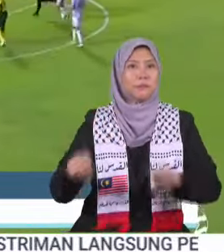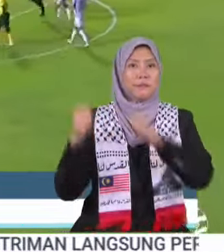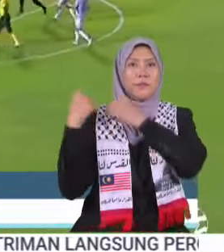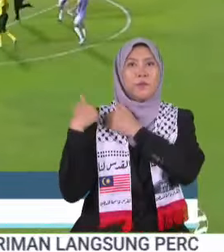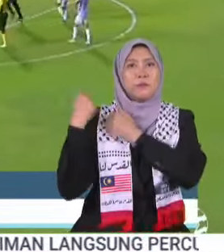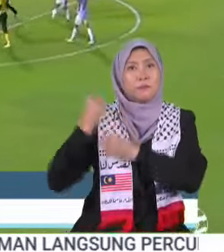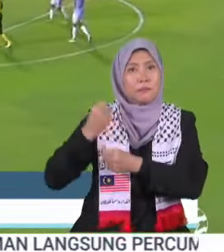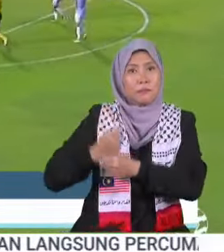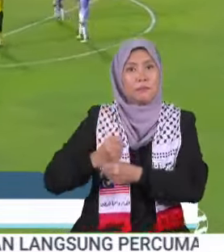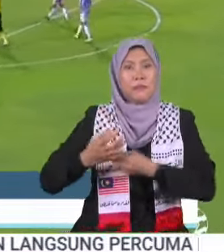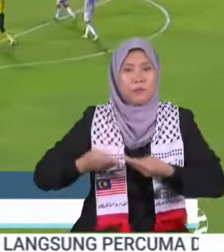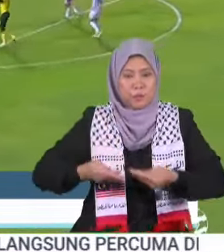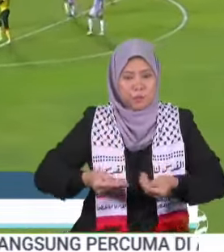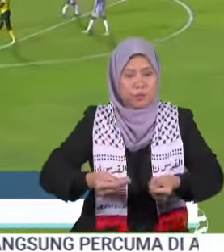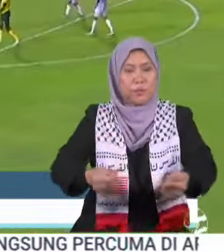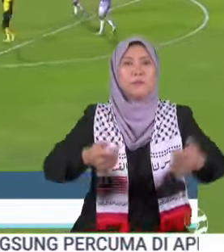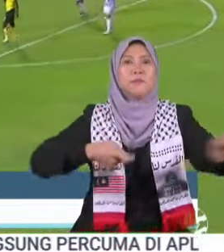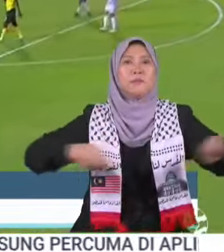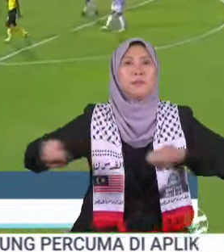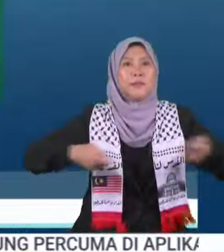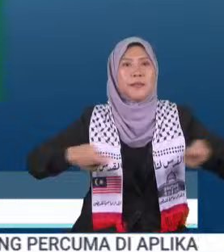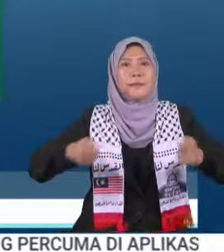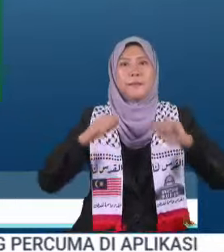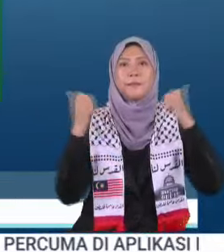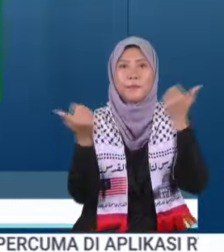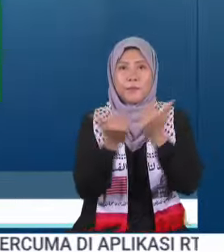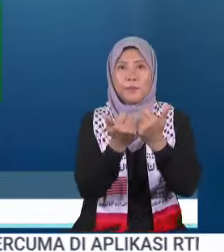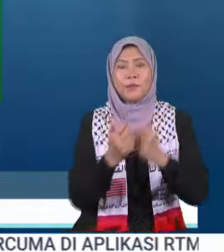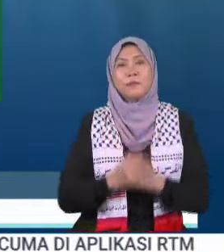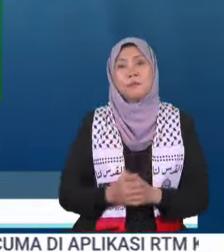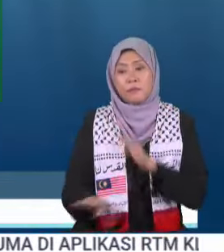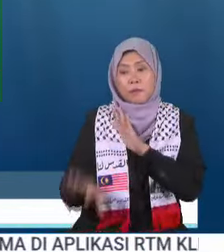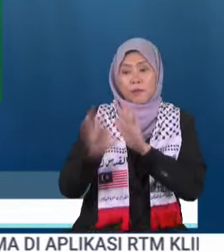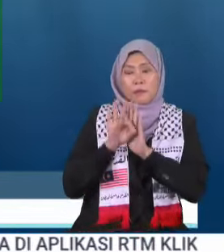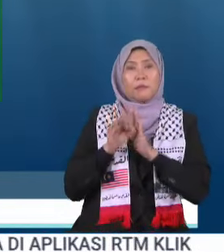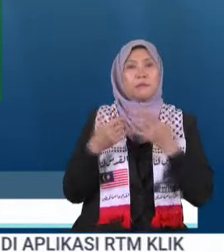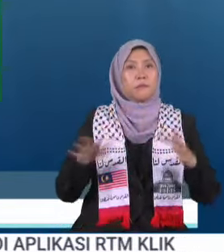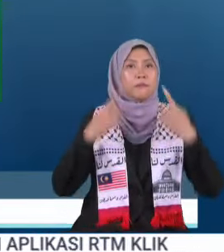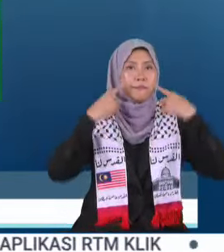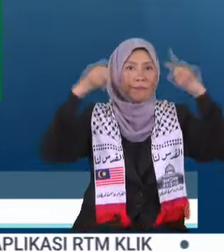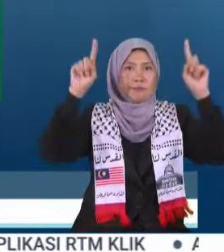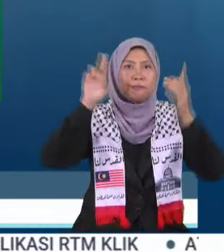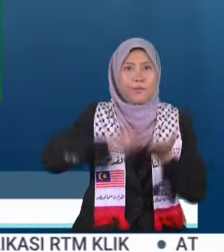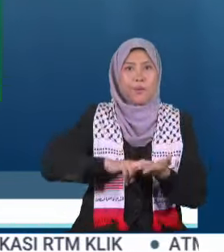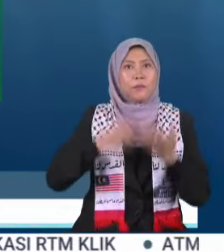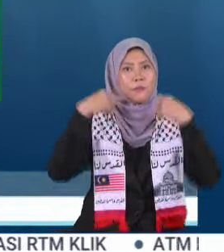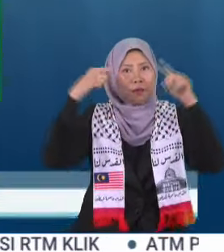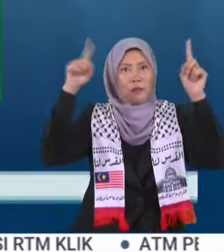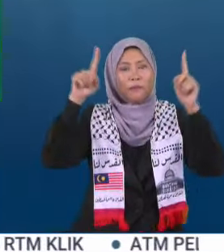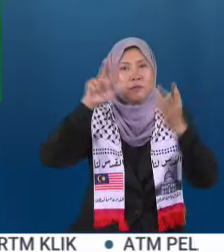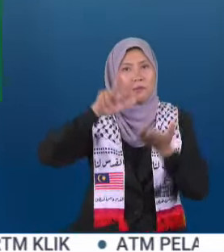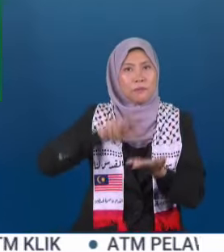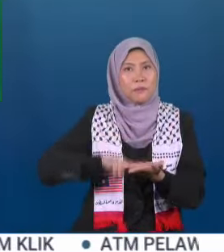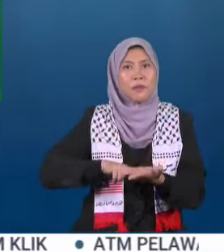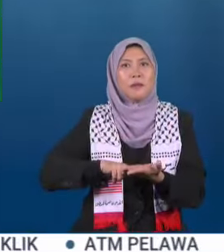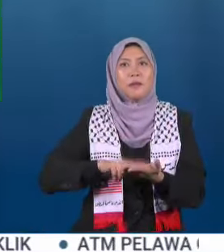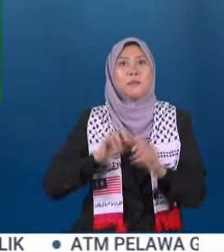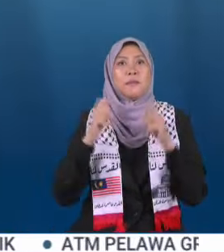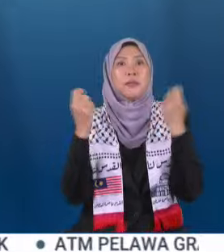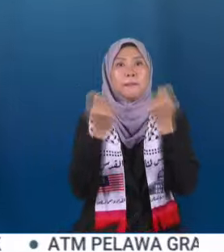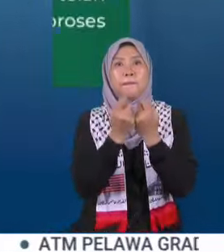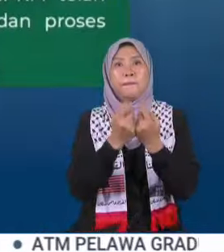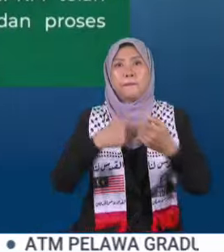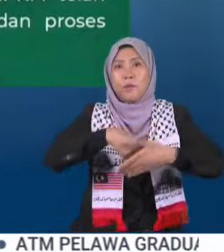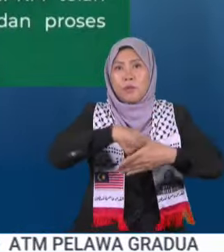tugas bagi melicinkan pentadbiran persatuan hasil pelantikan itu telah berjaya merekodkan kejayaan proses pemisahan pasukan bola